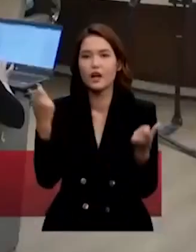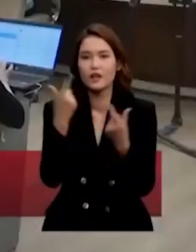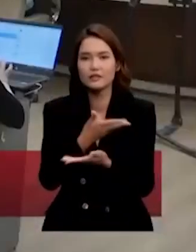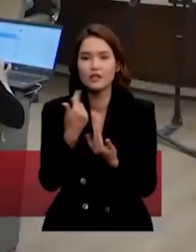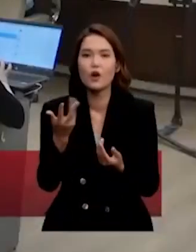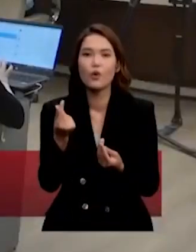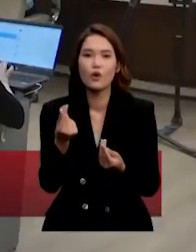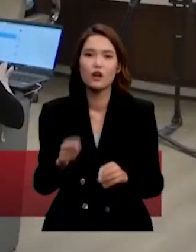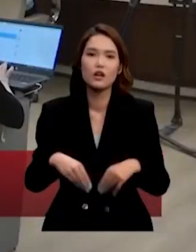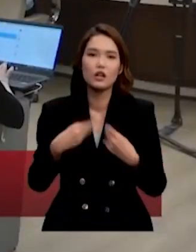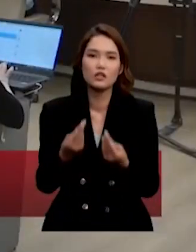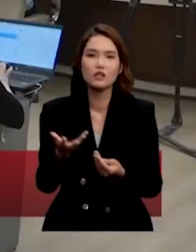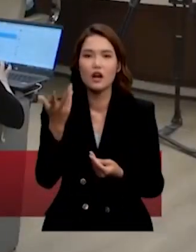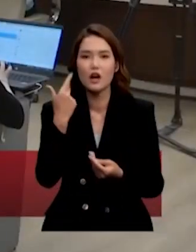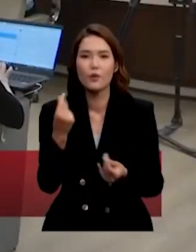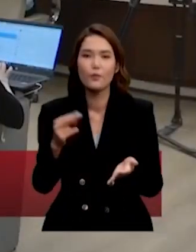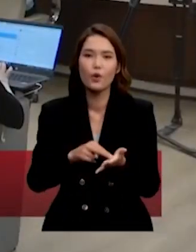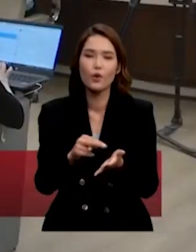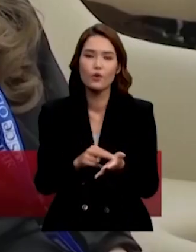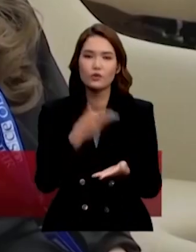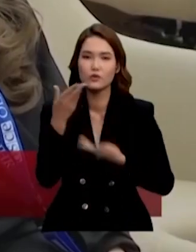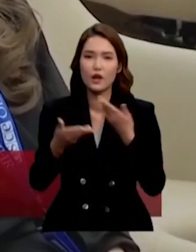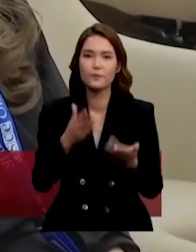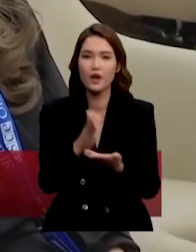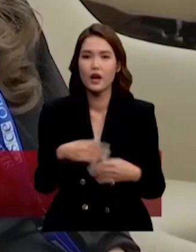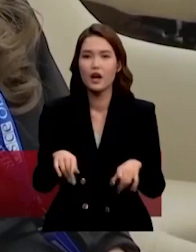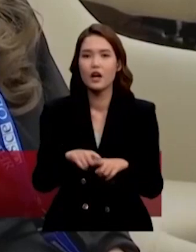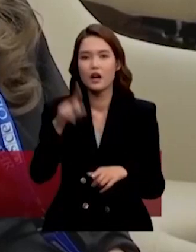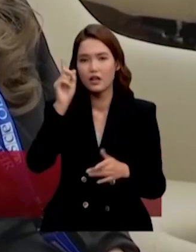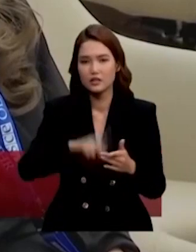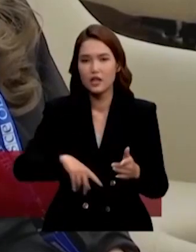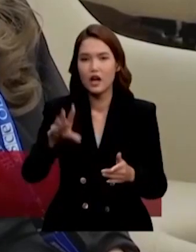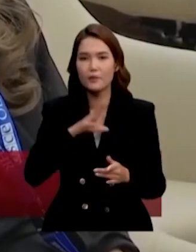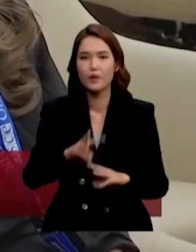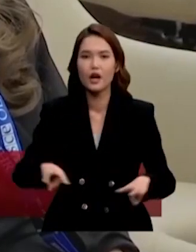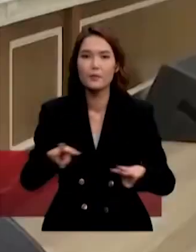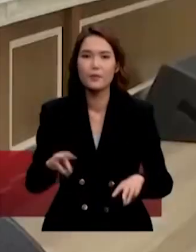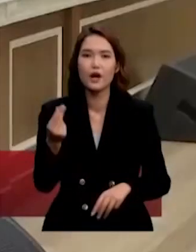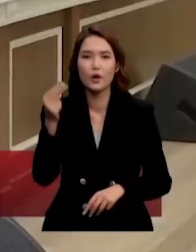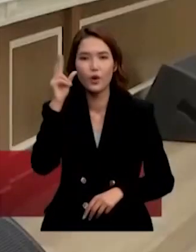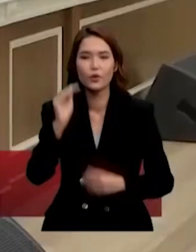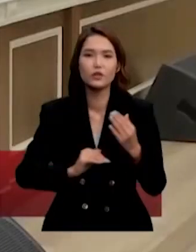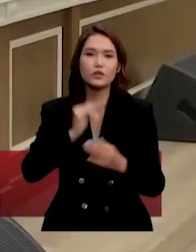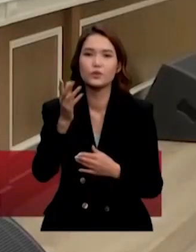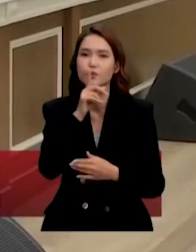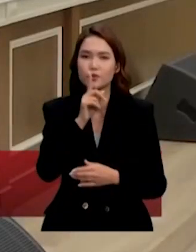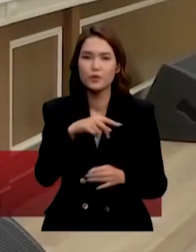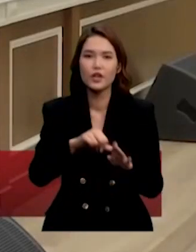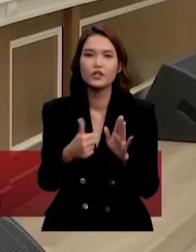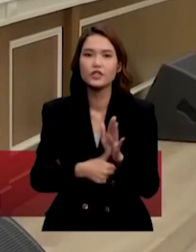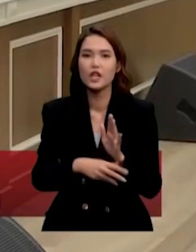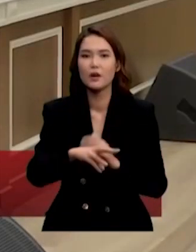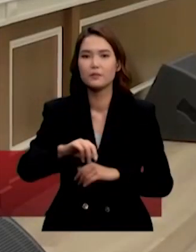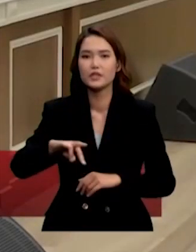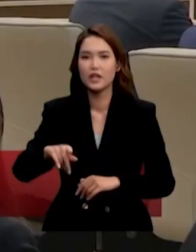сколько денег выделят из бюджета на этот масштабный опрос. Хотя, как заверил министр финансов, сумма не превысит 16 миллиардов